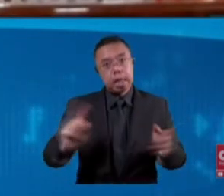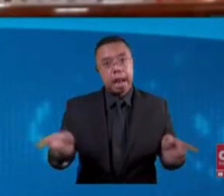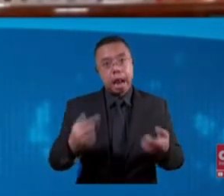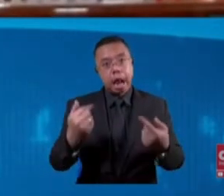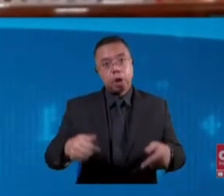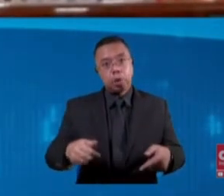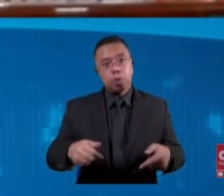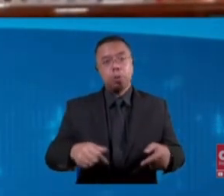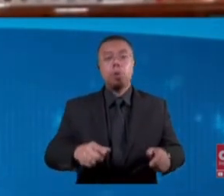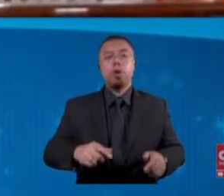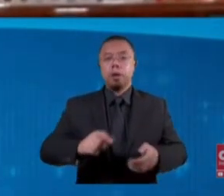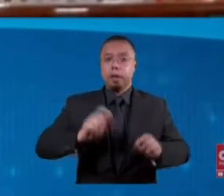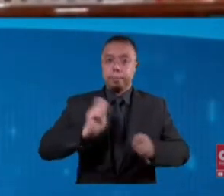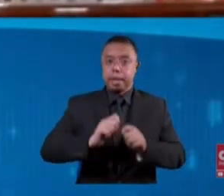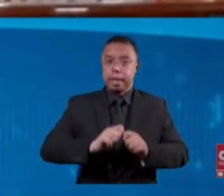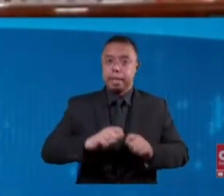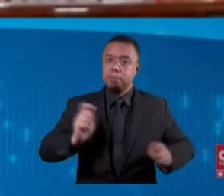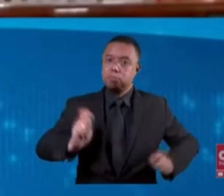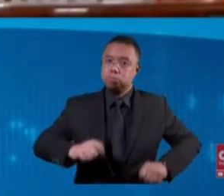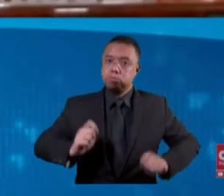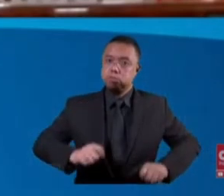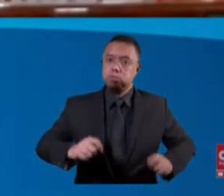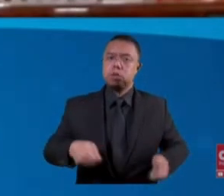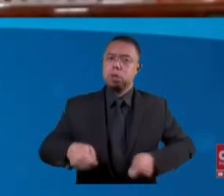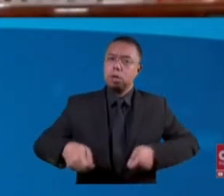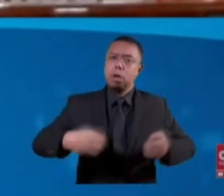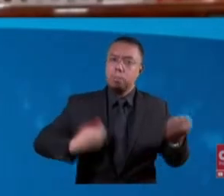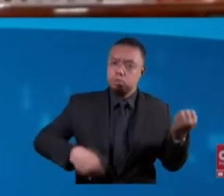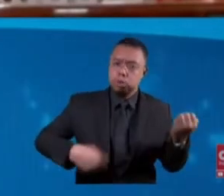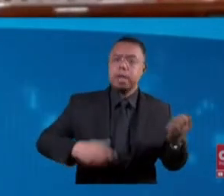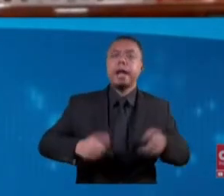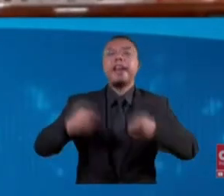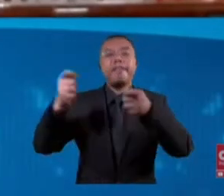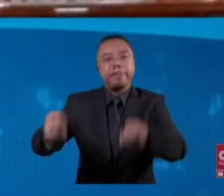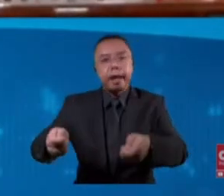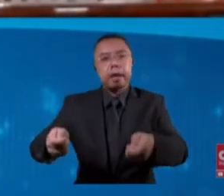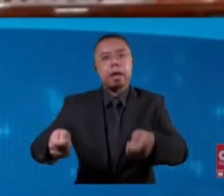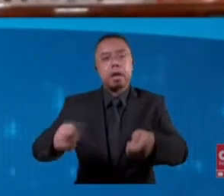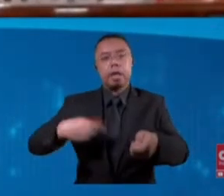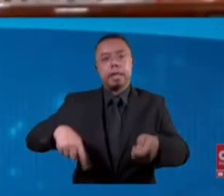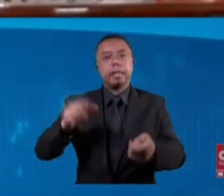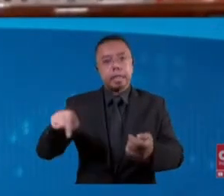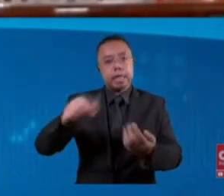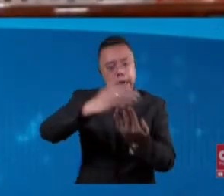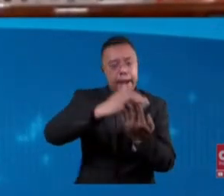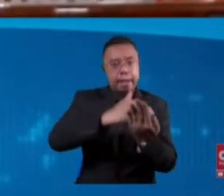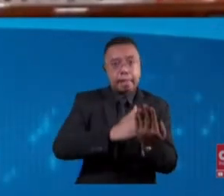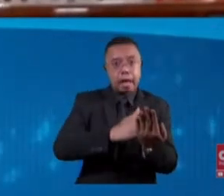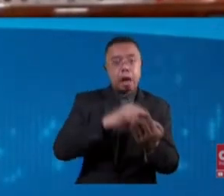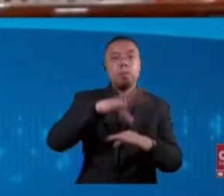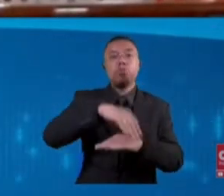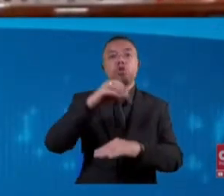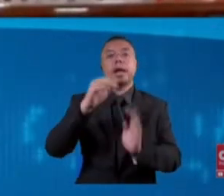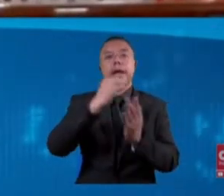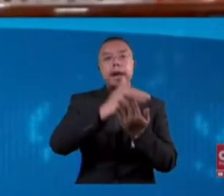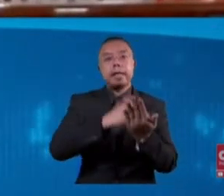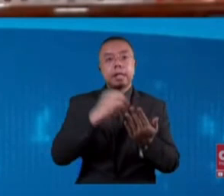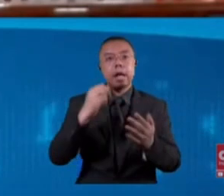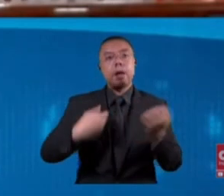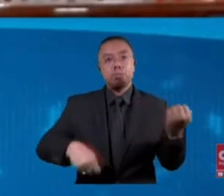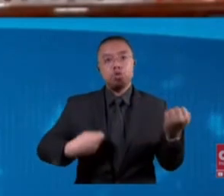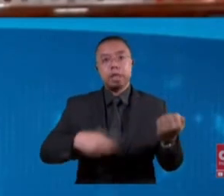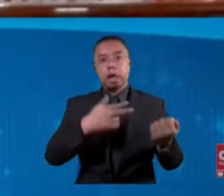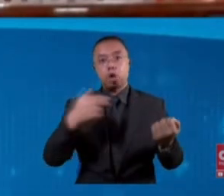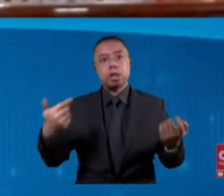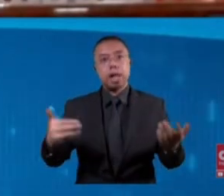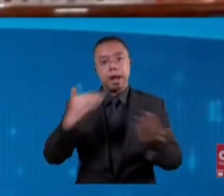pemusik, ayo daftarkan ya lagu-lagu Anda, karena kami memang sedang mendata, Pusat Data Musik Indonesia sedang